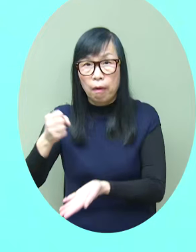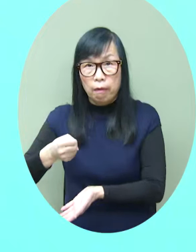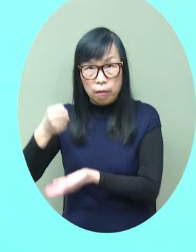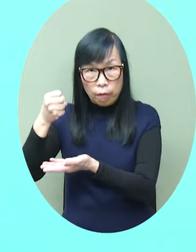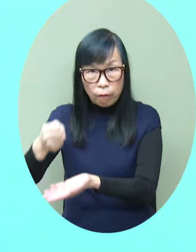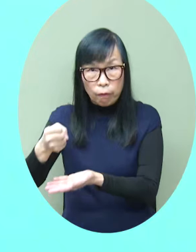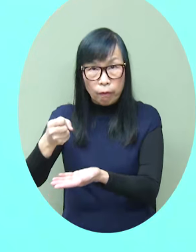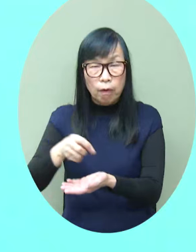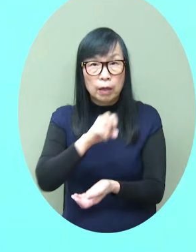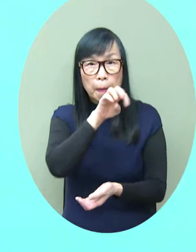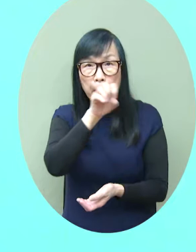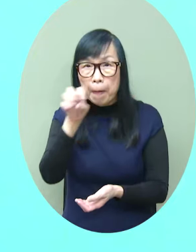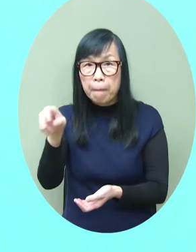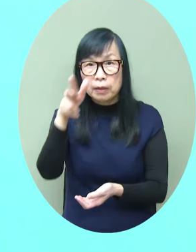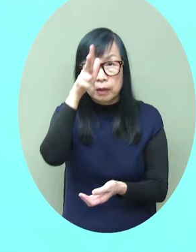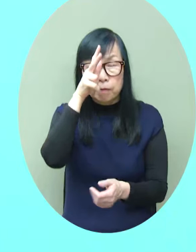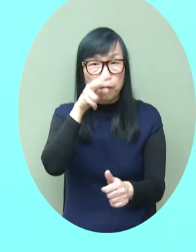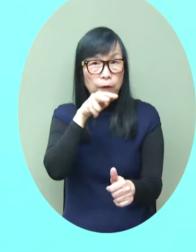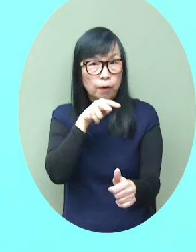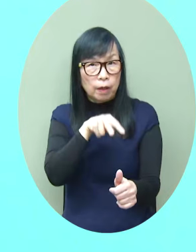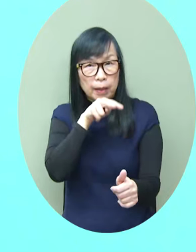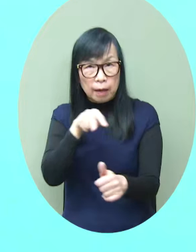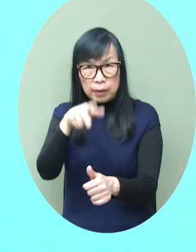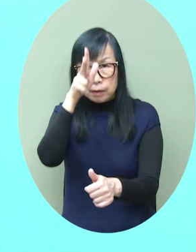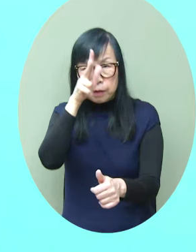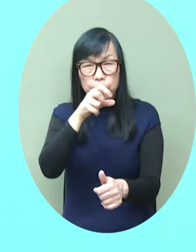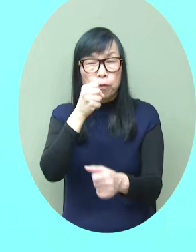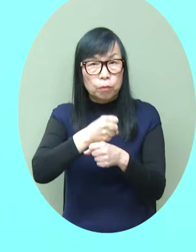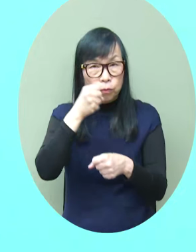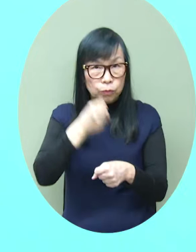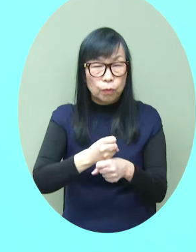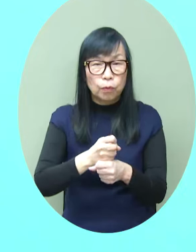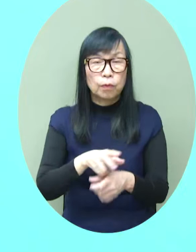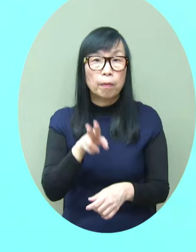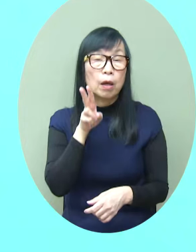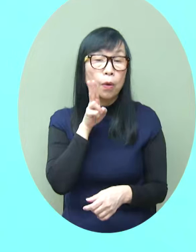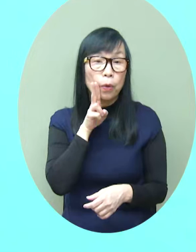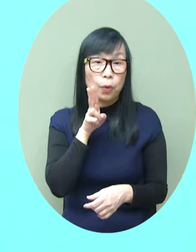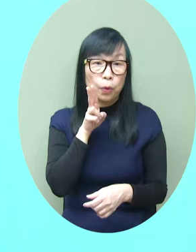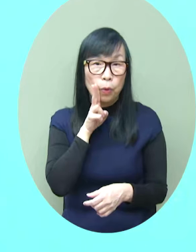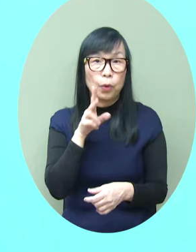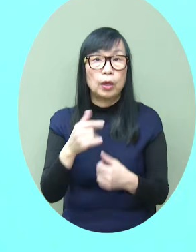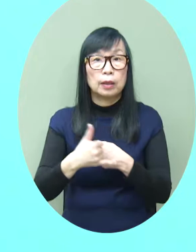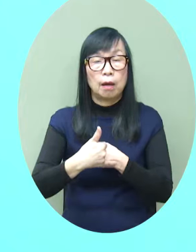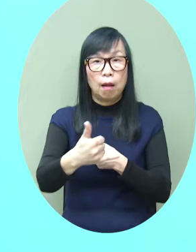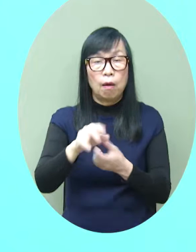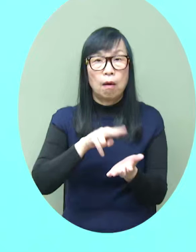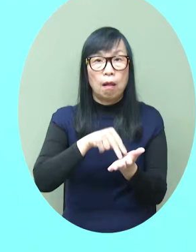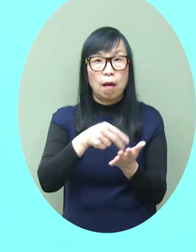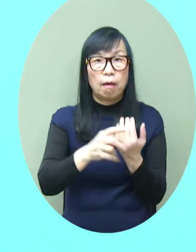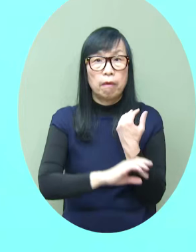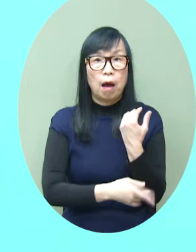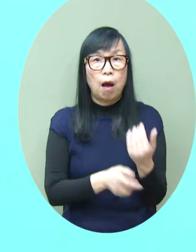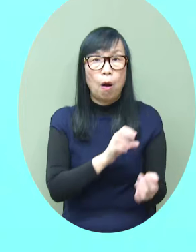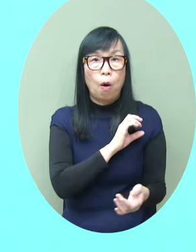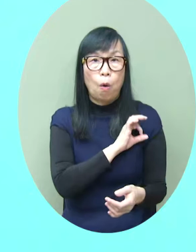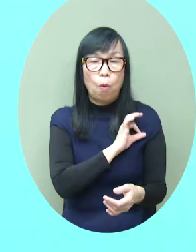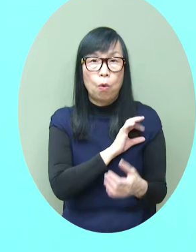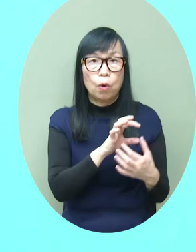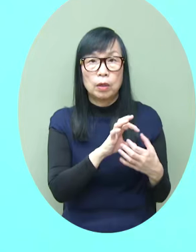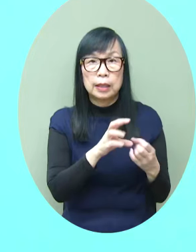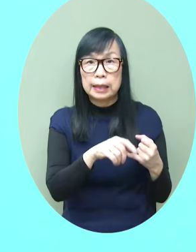面質詢政府、監察政府的工作。譬如在第六屆立法會延任了過去